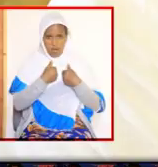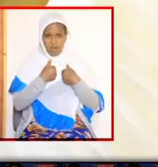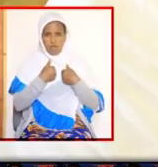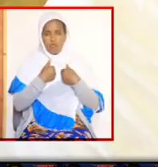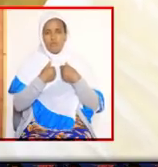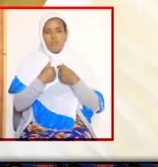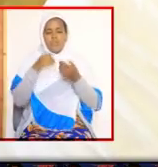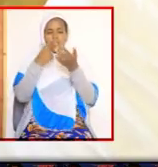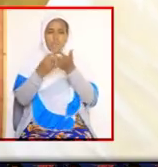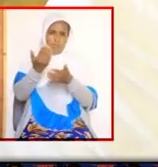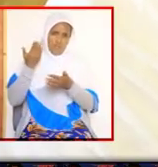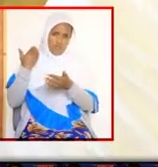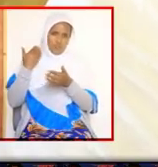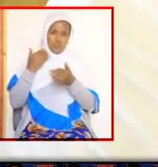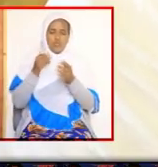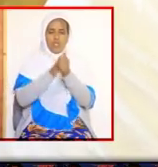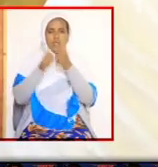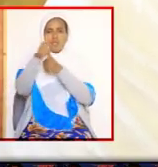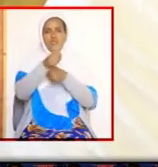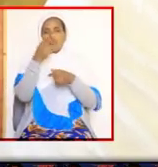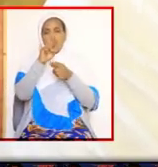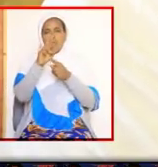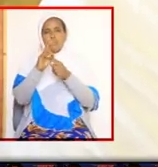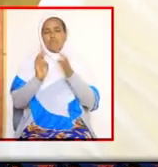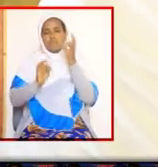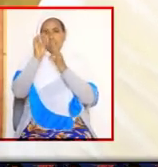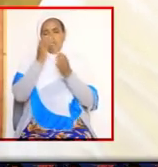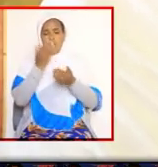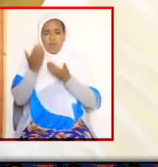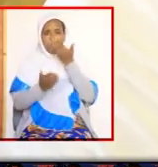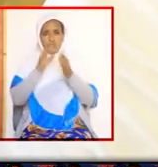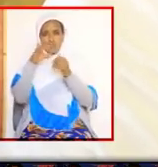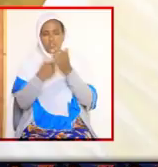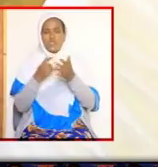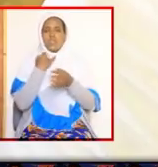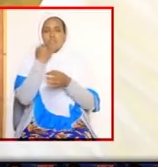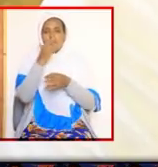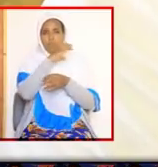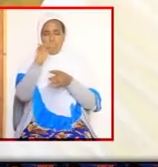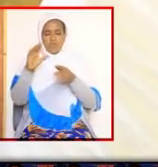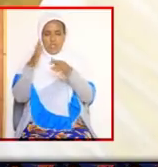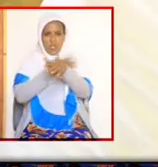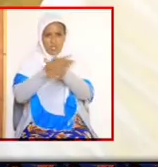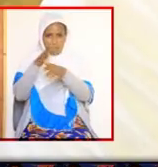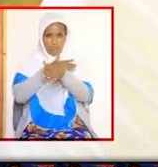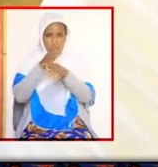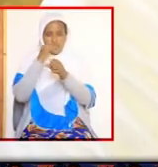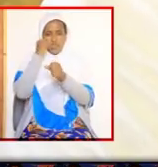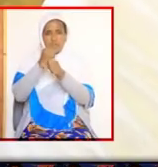ይገኛሉ። ከበፊቱ ከቀደመው ወይም ደግሞ ከጥንቱ አገልግሎት አንጻር የዜማና